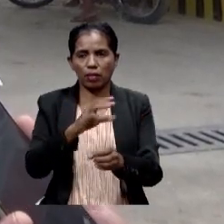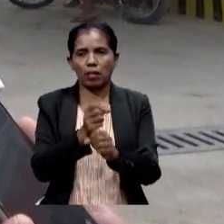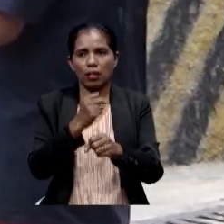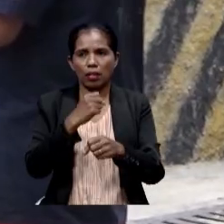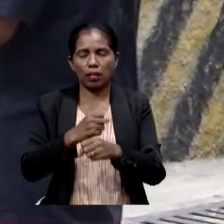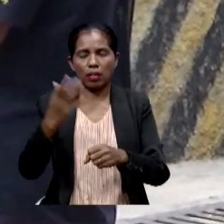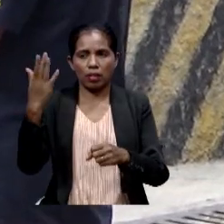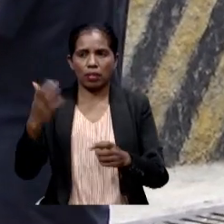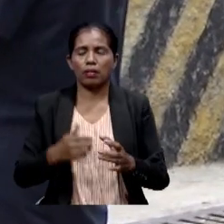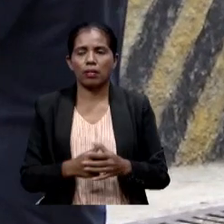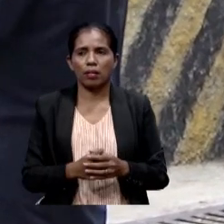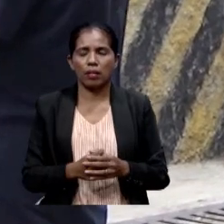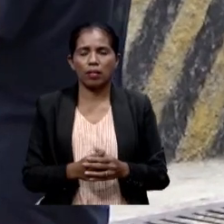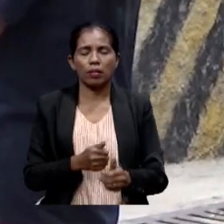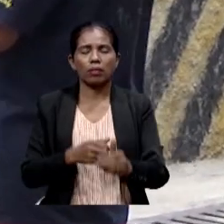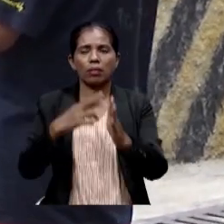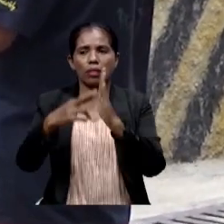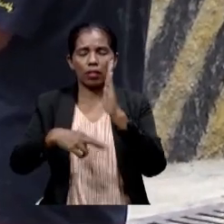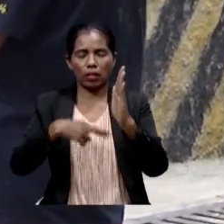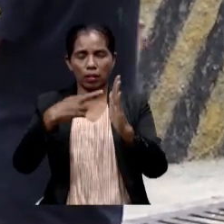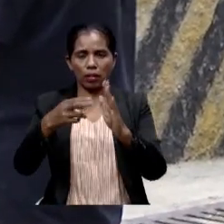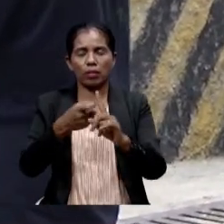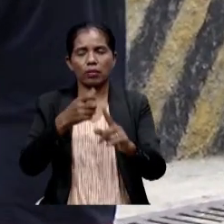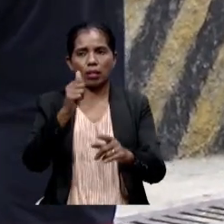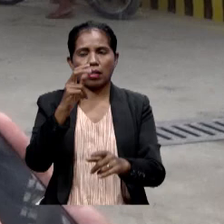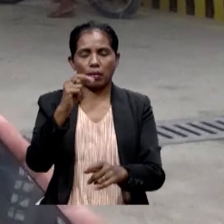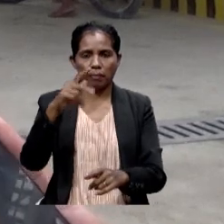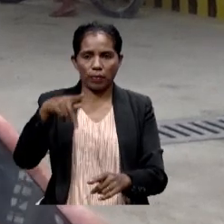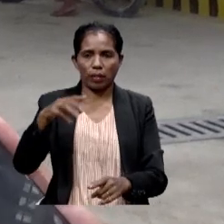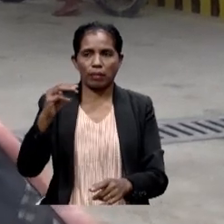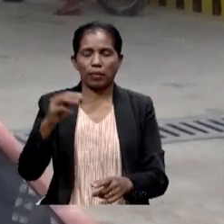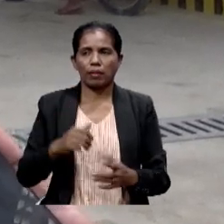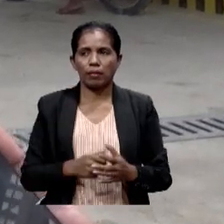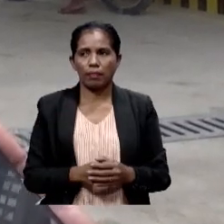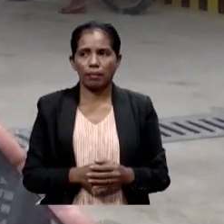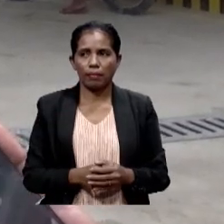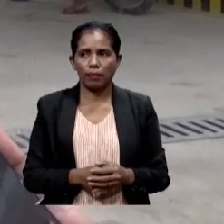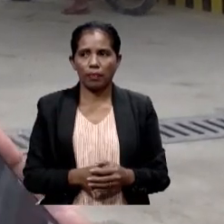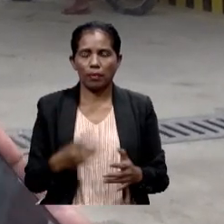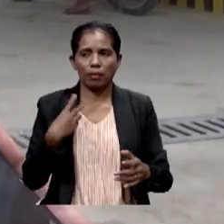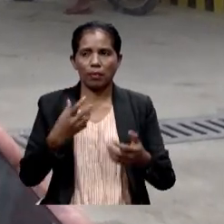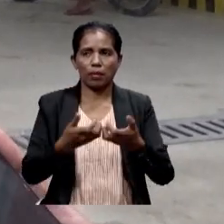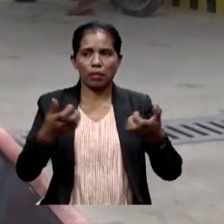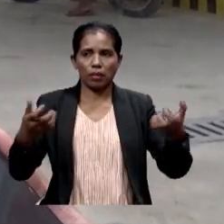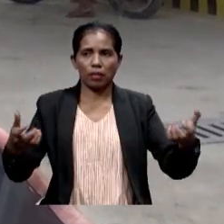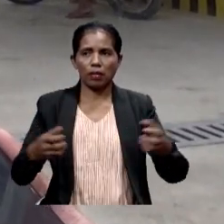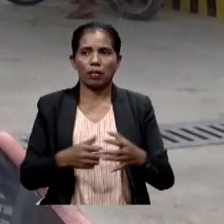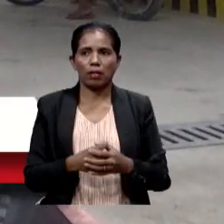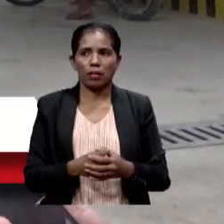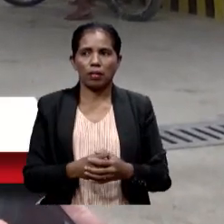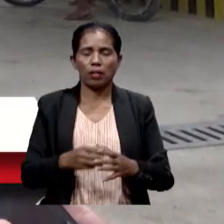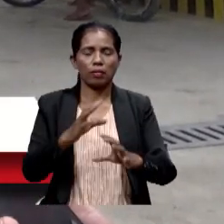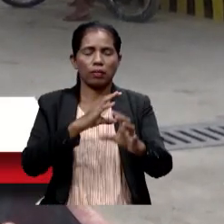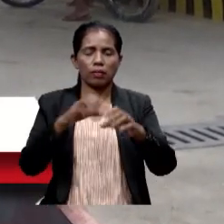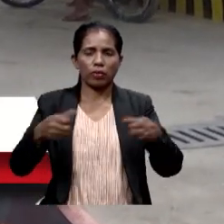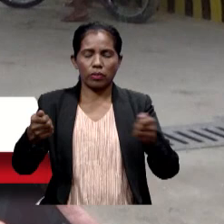no Fecília, né? Cumpre regulamento se a NPM. Essa minha am tau se este lucru să fie să răpundă să rămâi de fapt în tau falia.